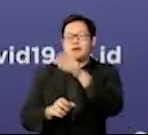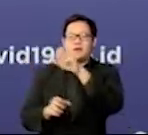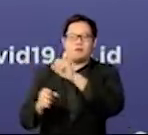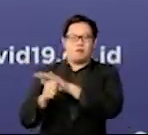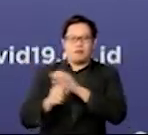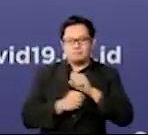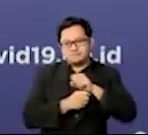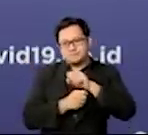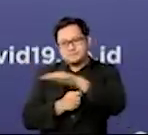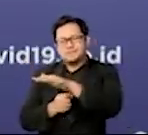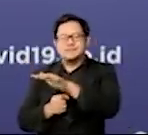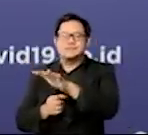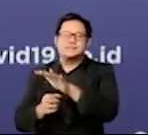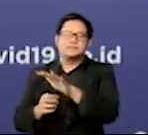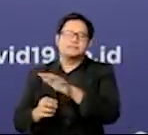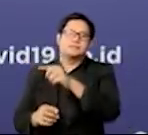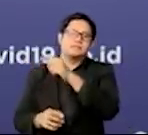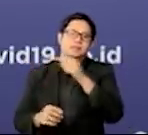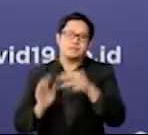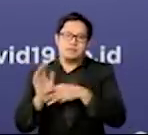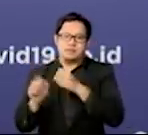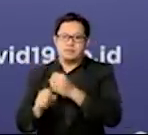yaitu sejumlah